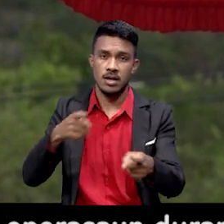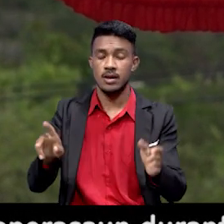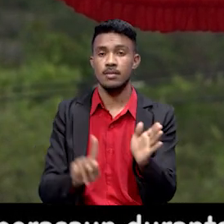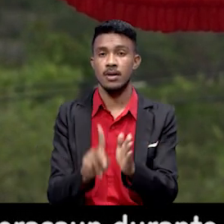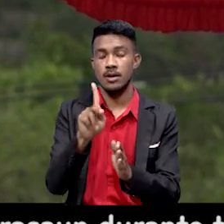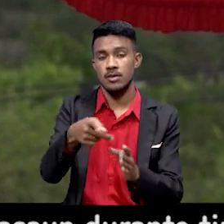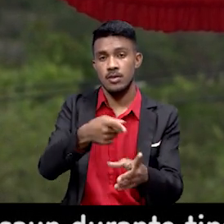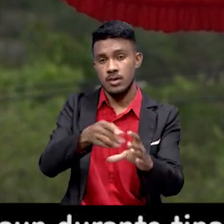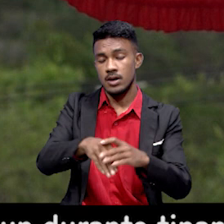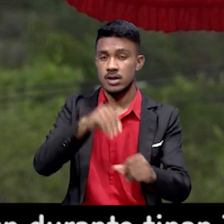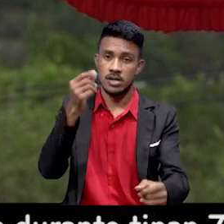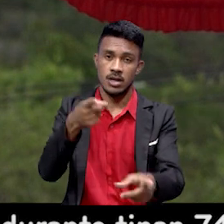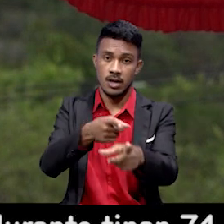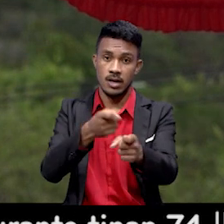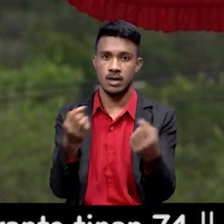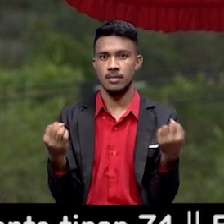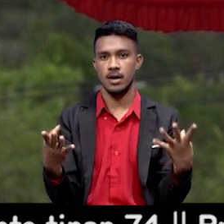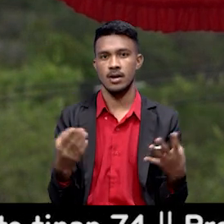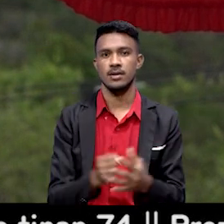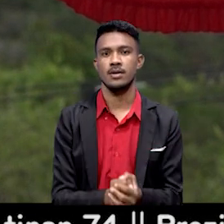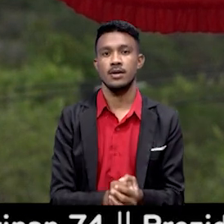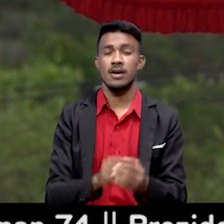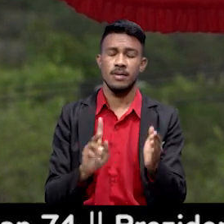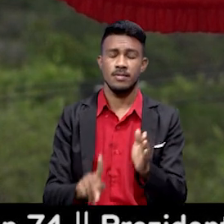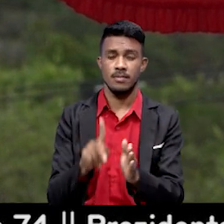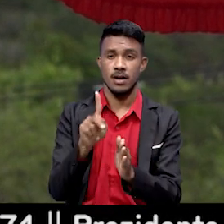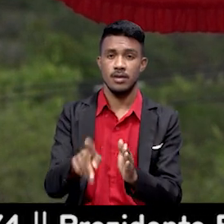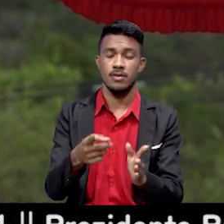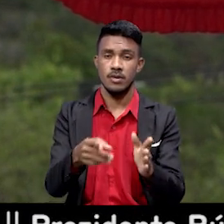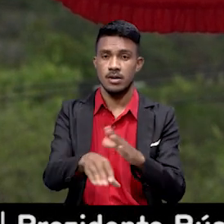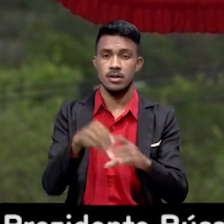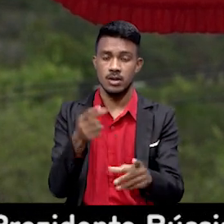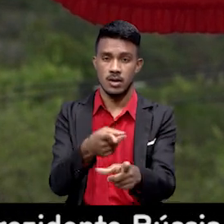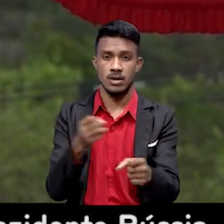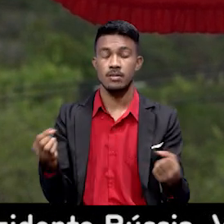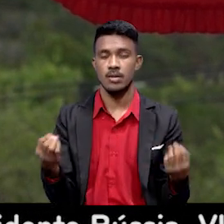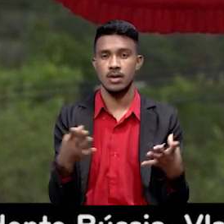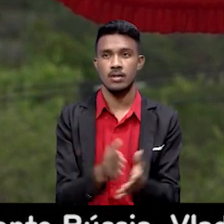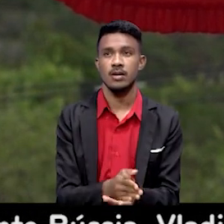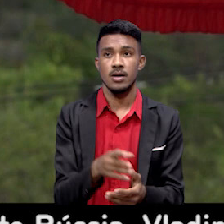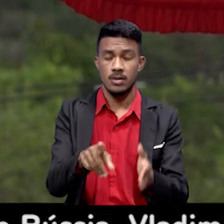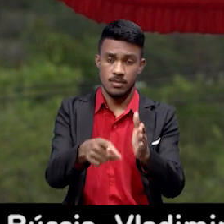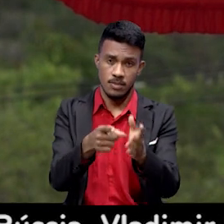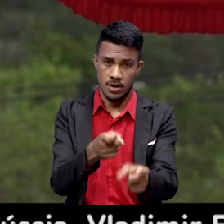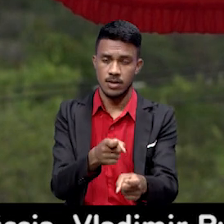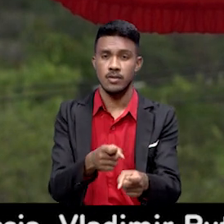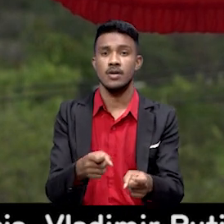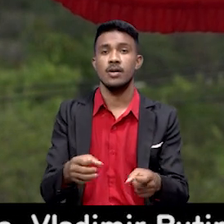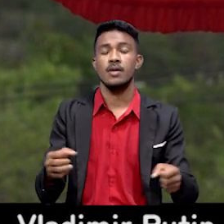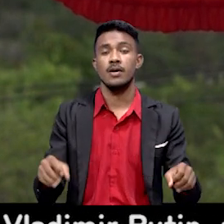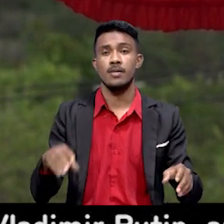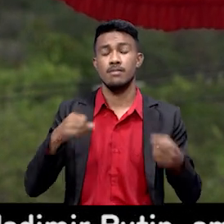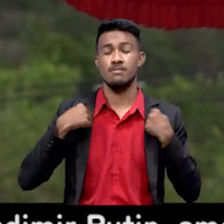kilat barak. Kilat barak, nia hasai plano. Laos yang kata nia la plano. Nia mas plano nia berani. Odi hati